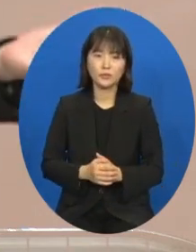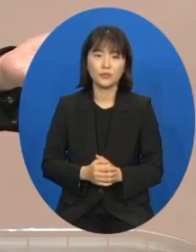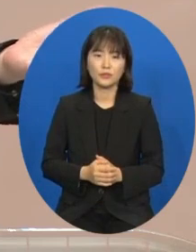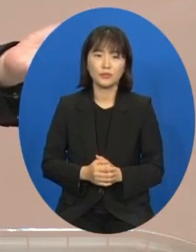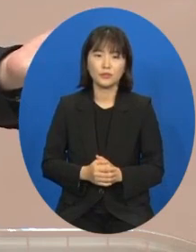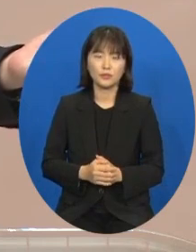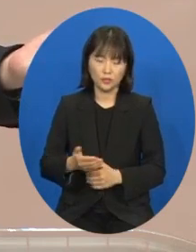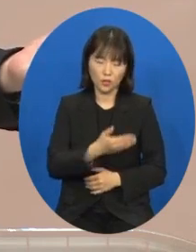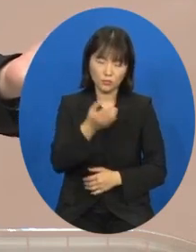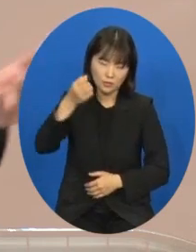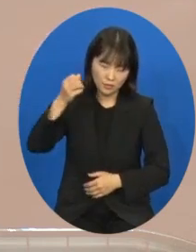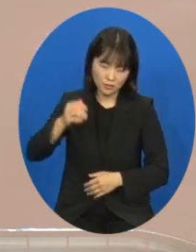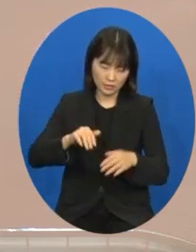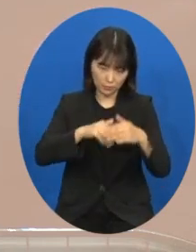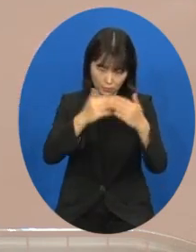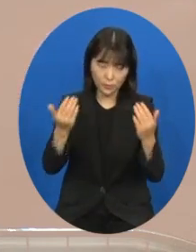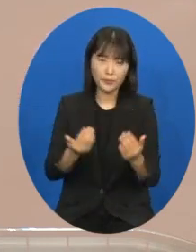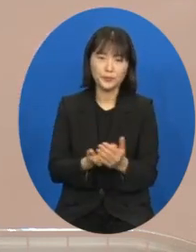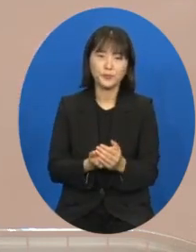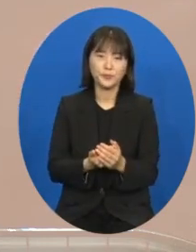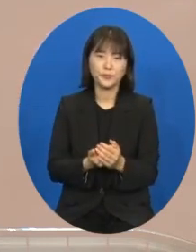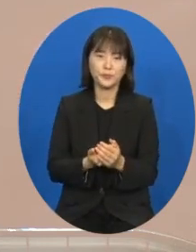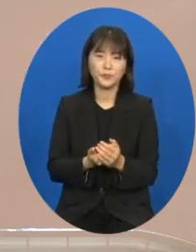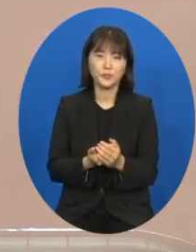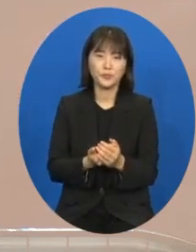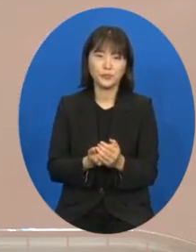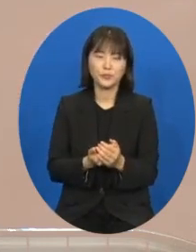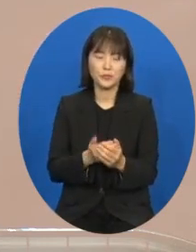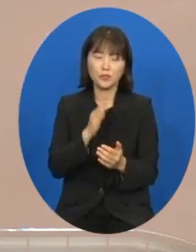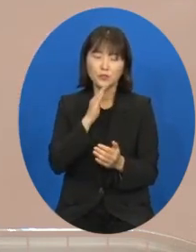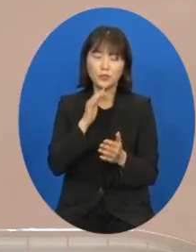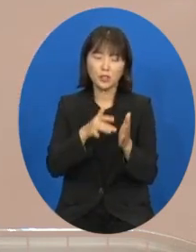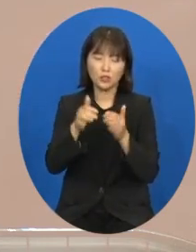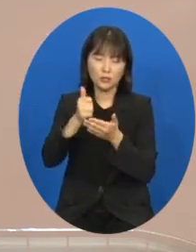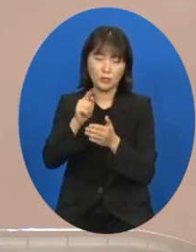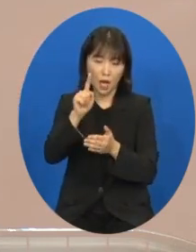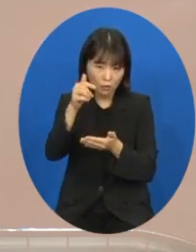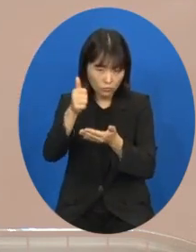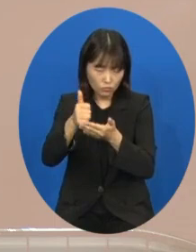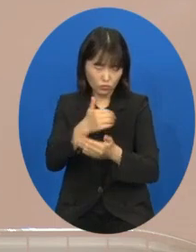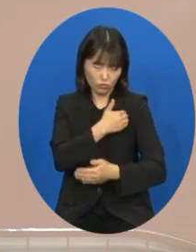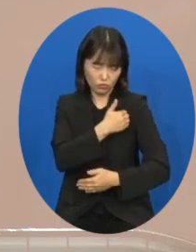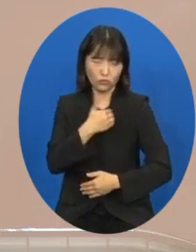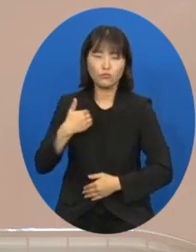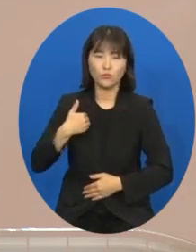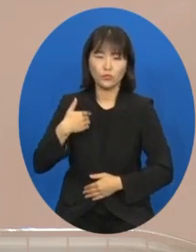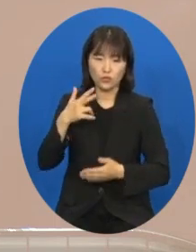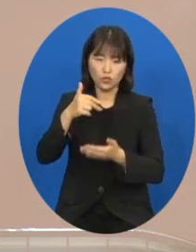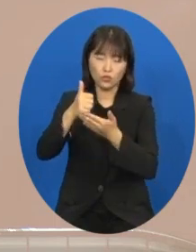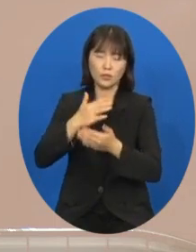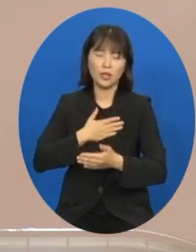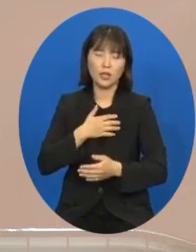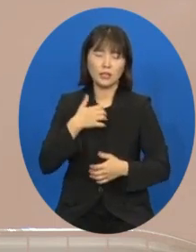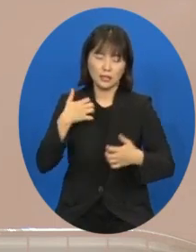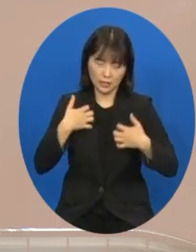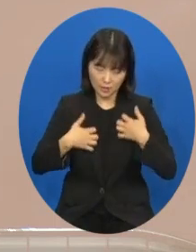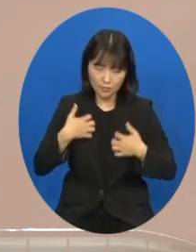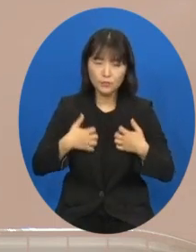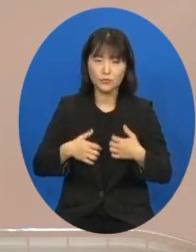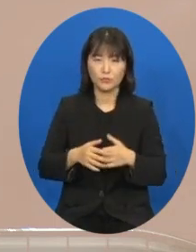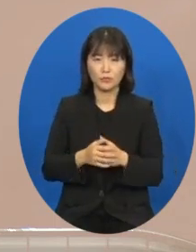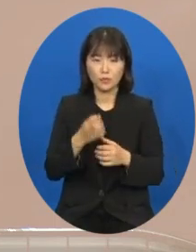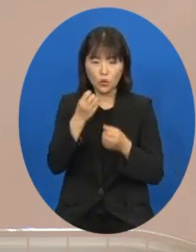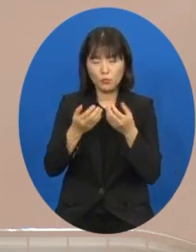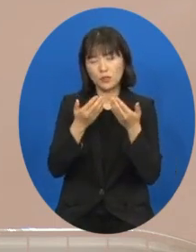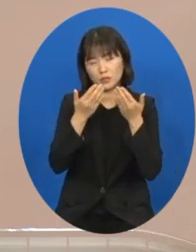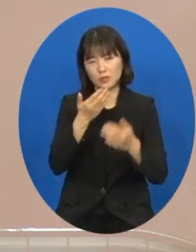여러분도 다 정말 예수님 한 분이면 충분합니다. 주님이 내 기쁨이십니다. 그렇게